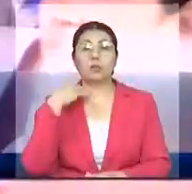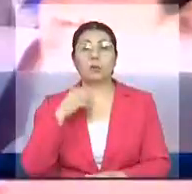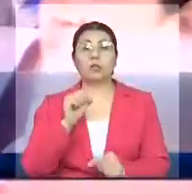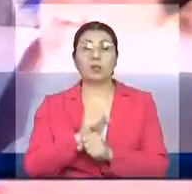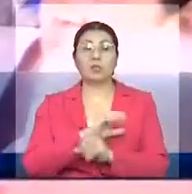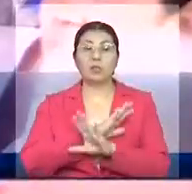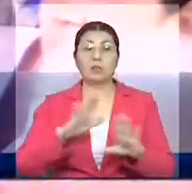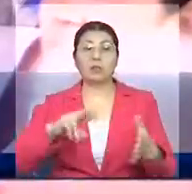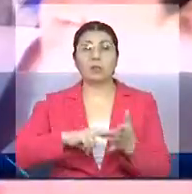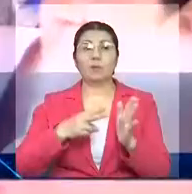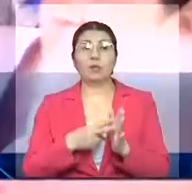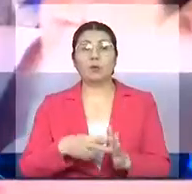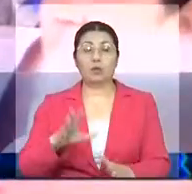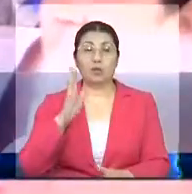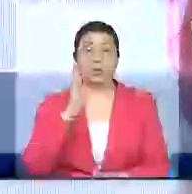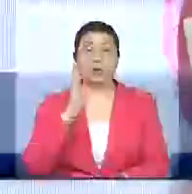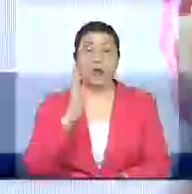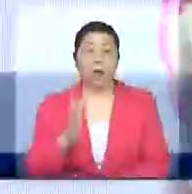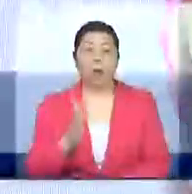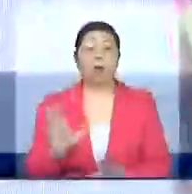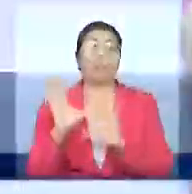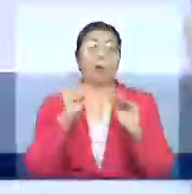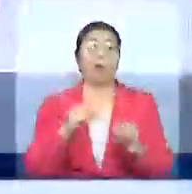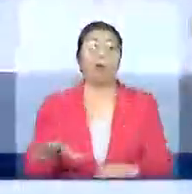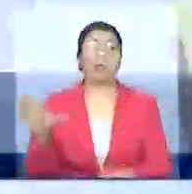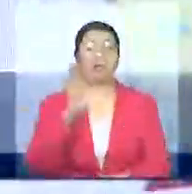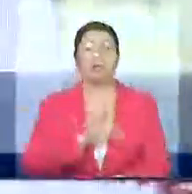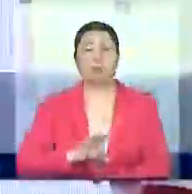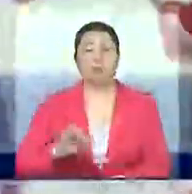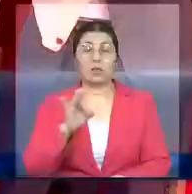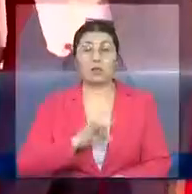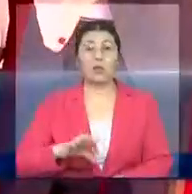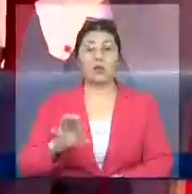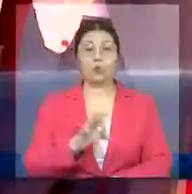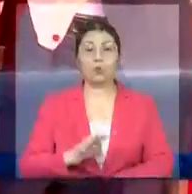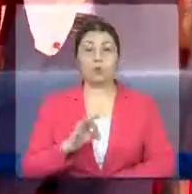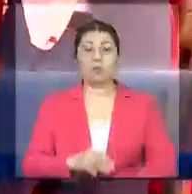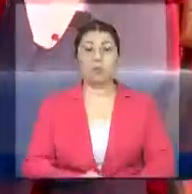Журналисты планируют посетить все районы области. Владимир Федотов, Жанель Дисагиев, телеканал «Актобе».